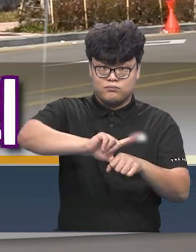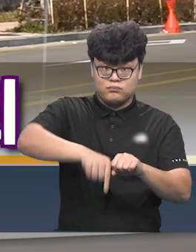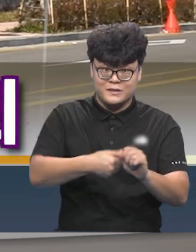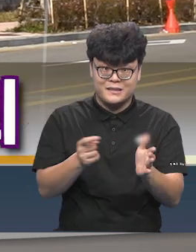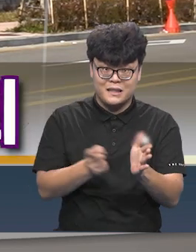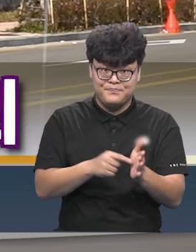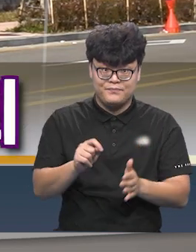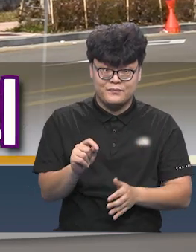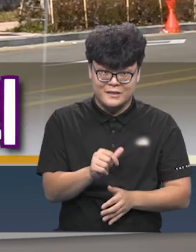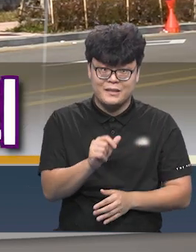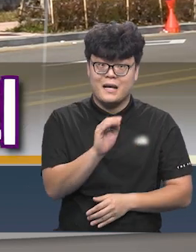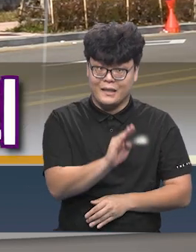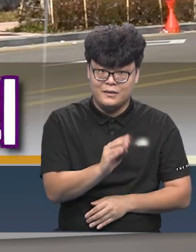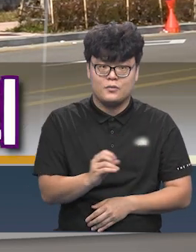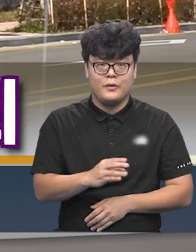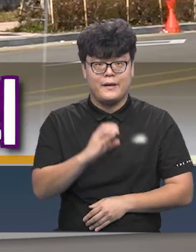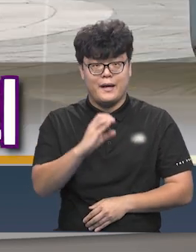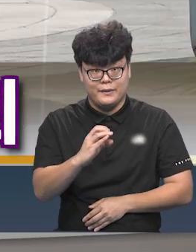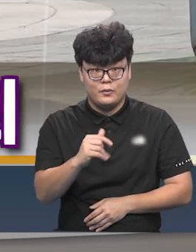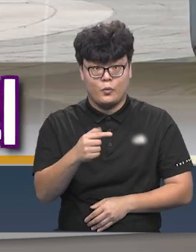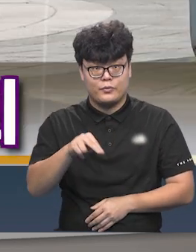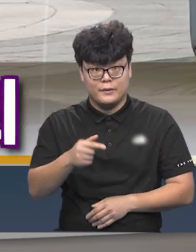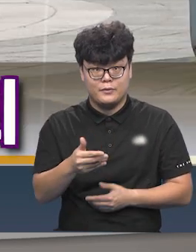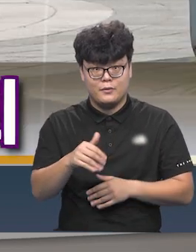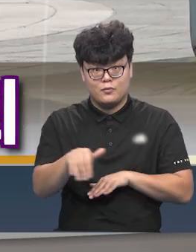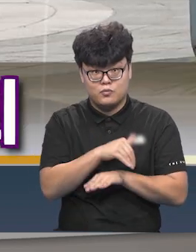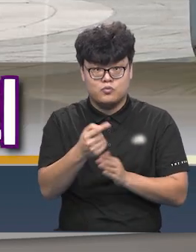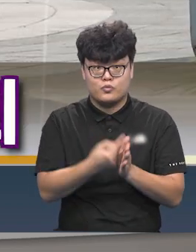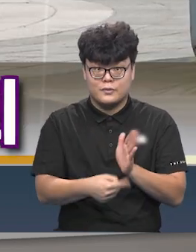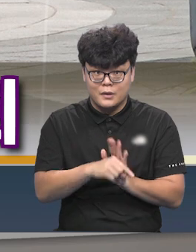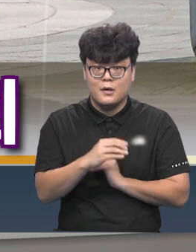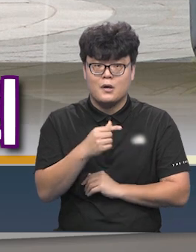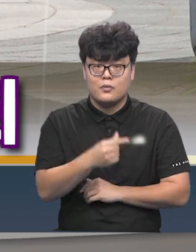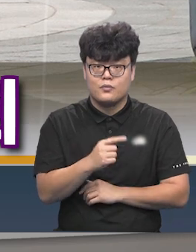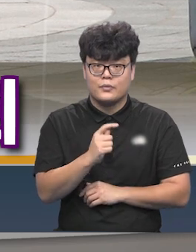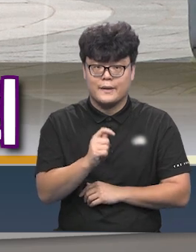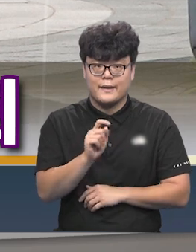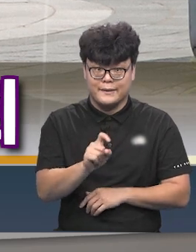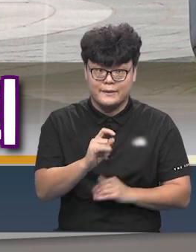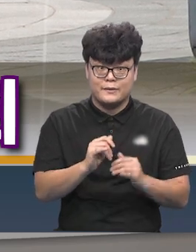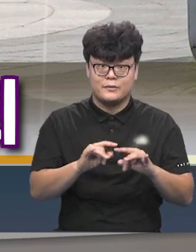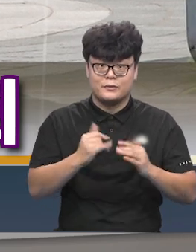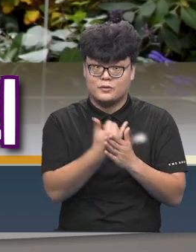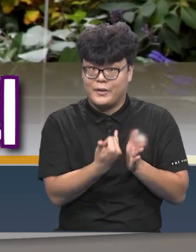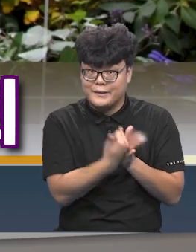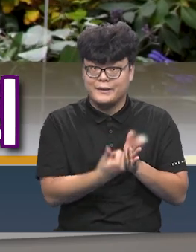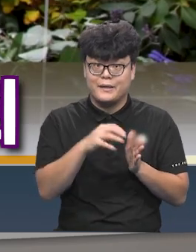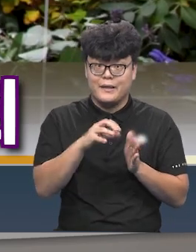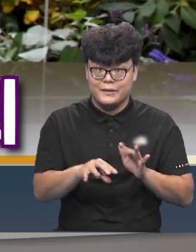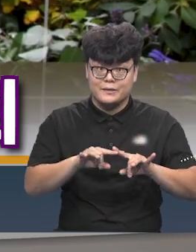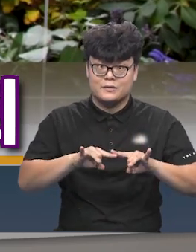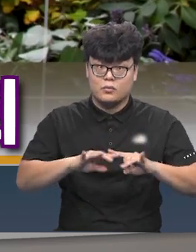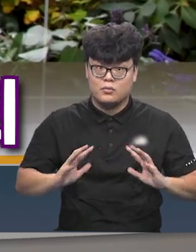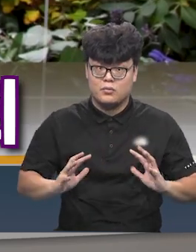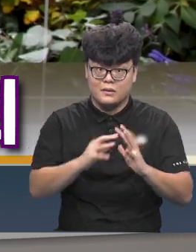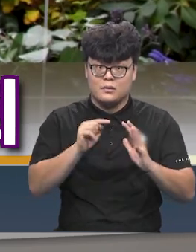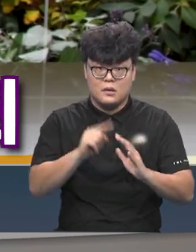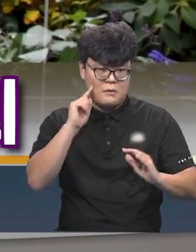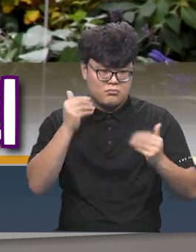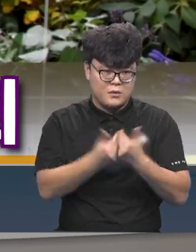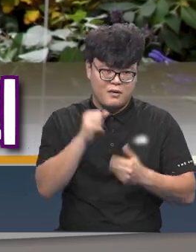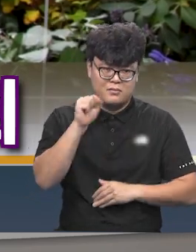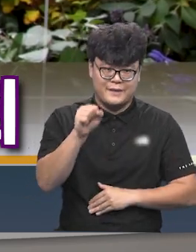수도권 광역급행 철도 신노선 운행을 위한 GTX 청양리 변전소 설치 계획 반대